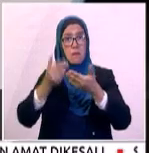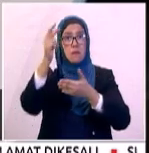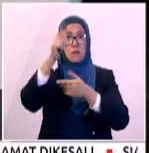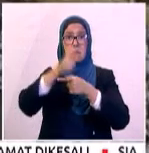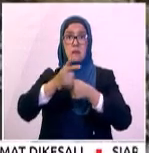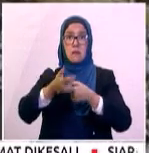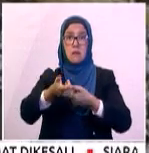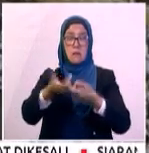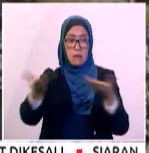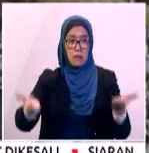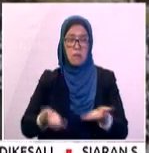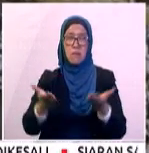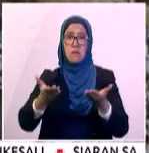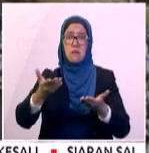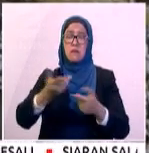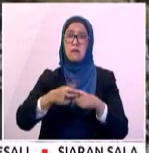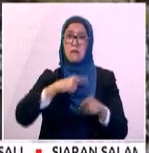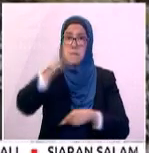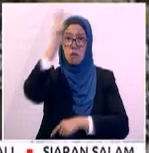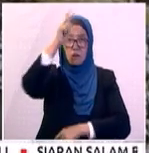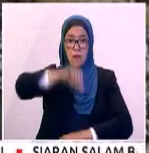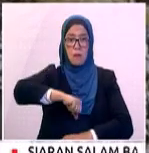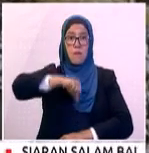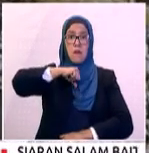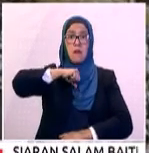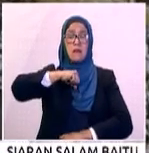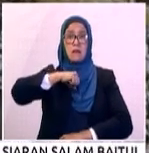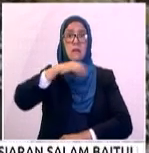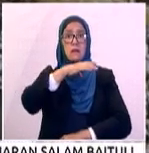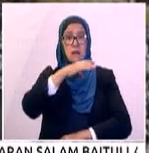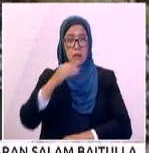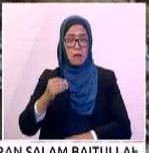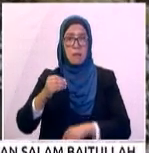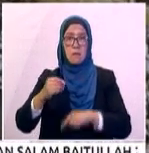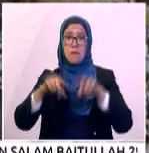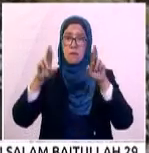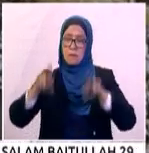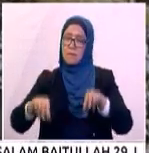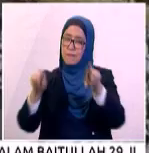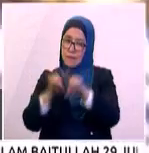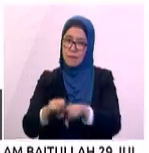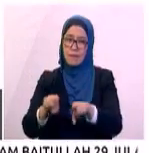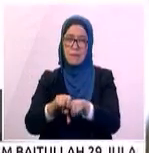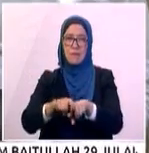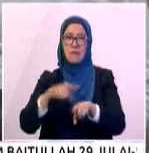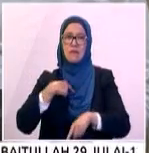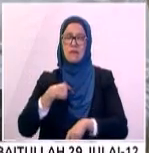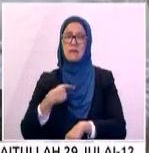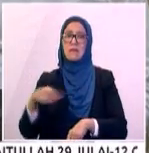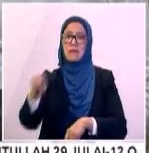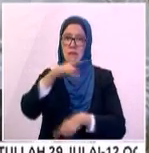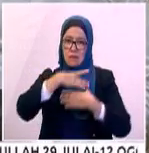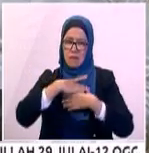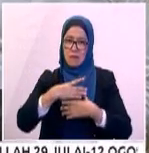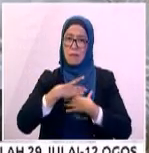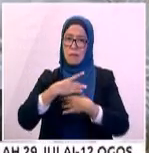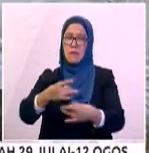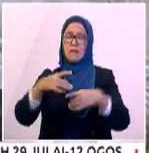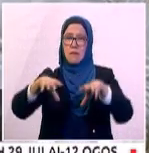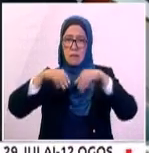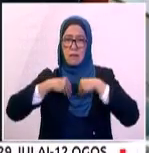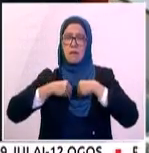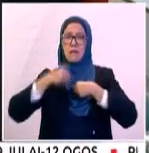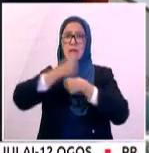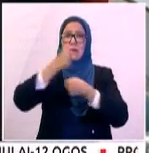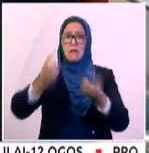dapat berkhidmat di Saudi dan dia orang pun agak suka dengan rakyat Malaysia yang kerja di sini. Di mana sahaja mereka